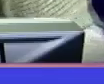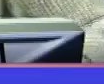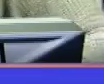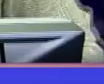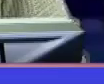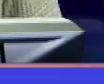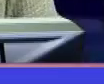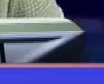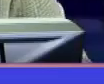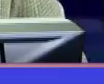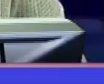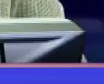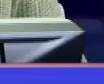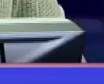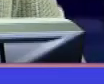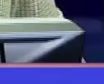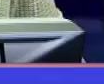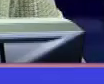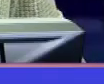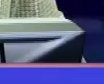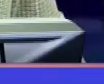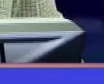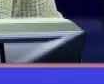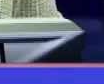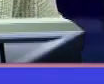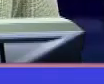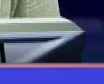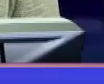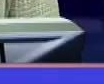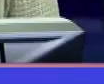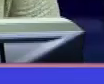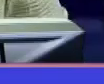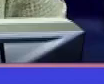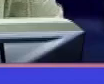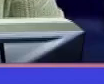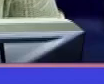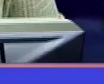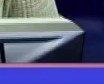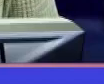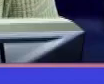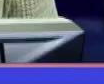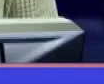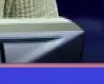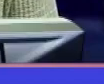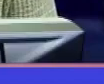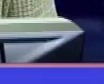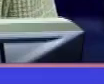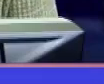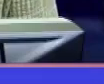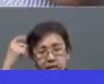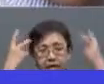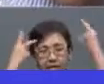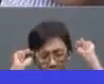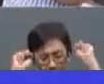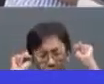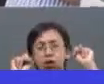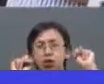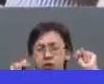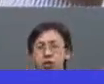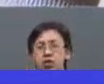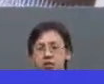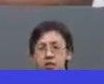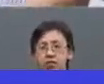มาดูเรื่องของการเฉลิมฉลองพ monโอใกล้แล้วเหรอเดือนอะไรมิถุนายนเดือนหน้าอะไรเดือนมิถุนายน 1